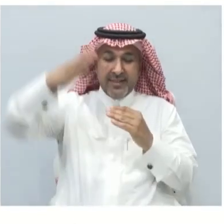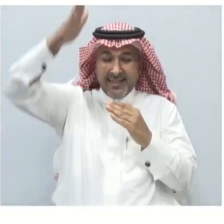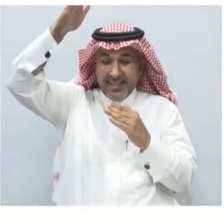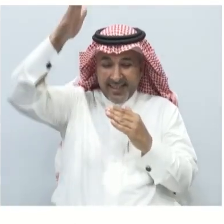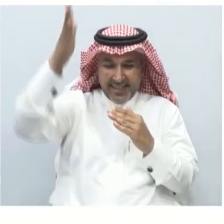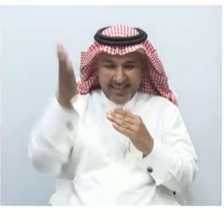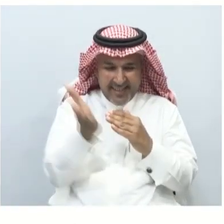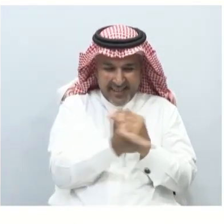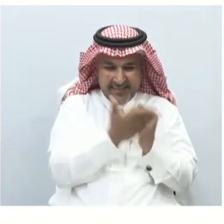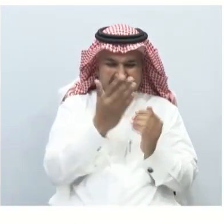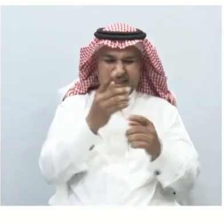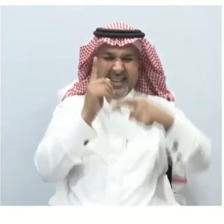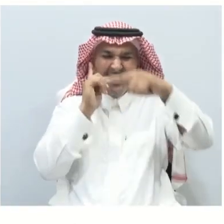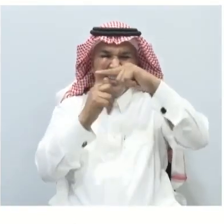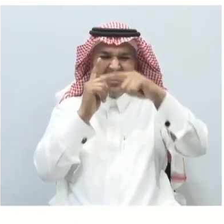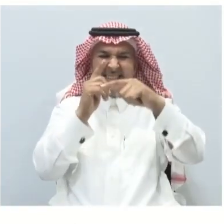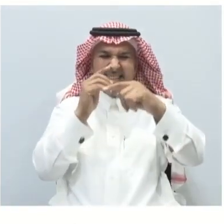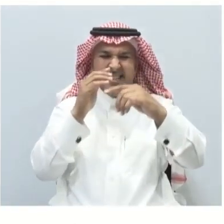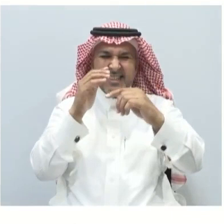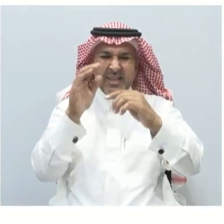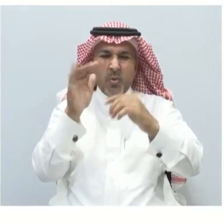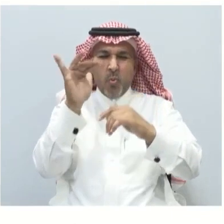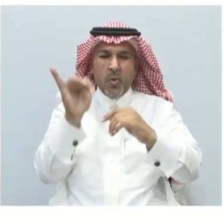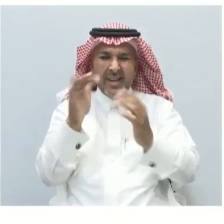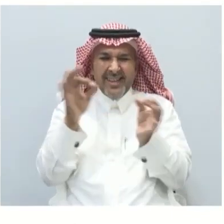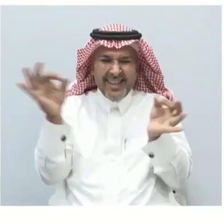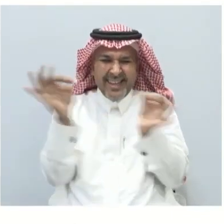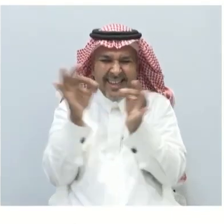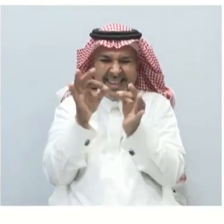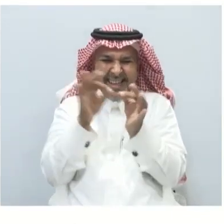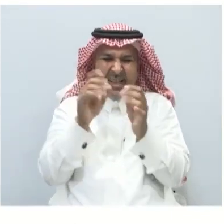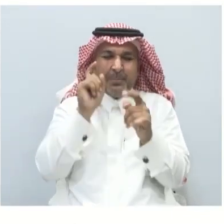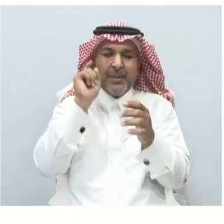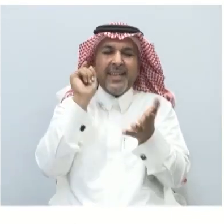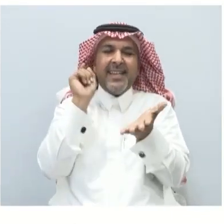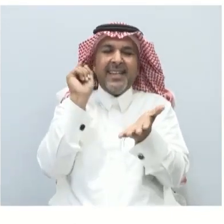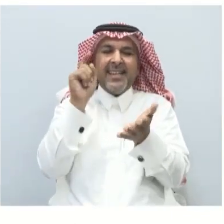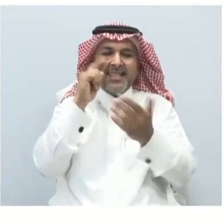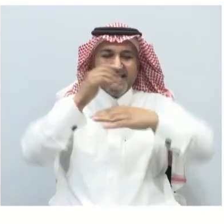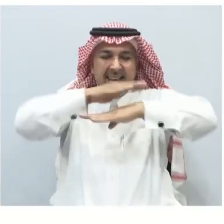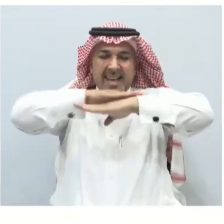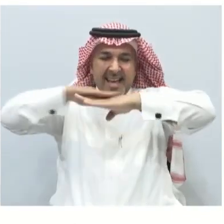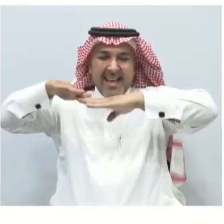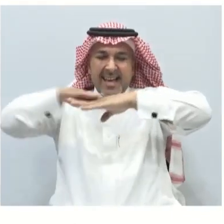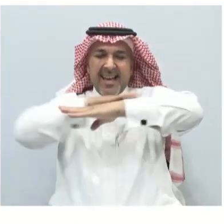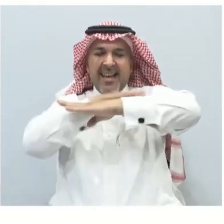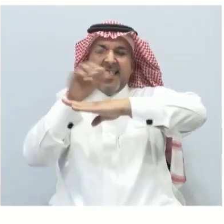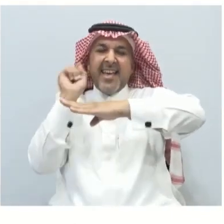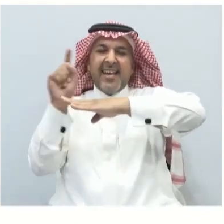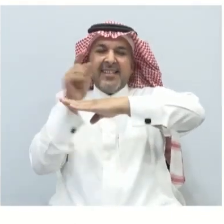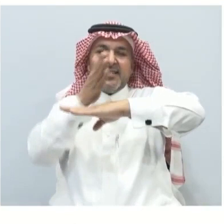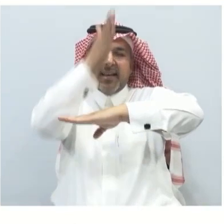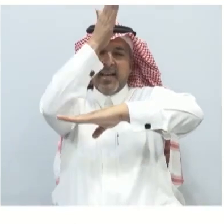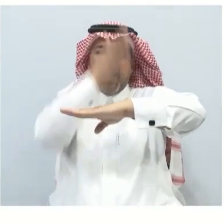تقطع واي هنا ثم تقترب من الاكس تقترب من ايش تقترب من الاكس هل